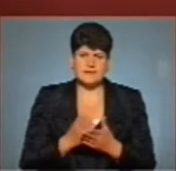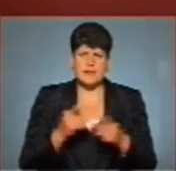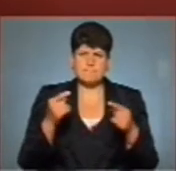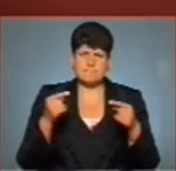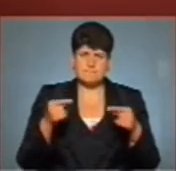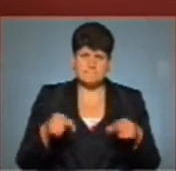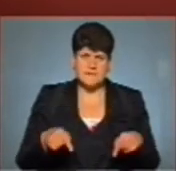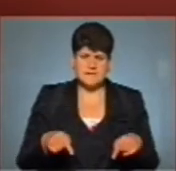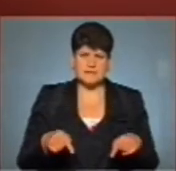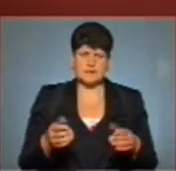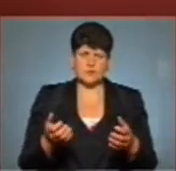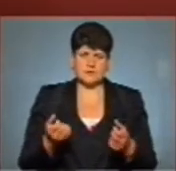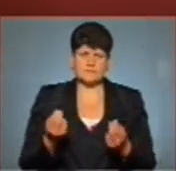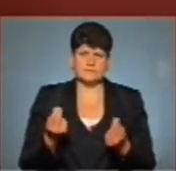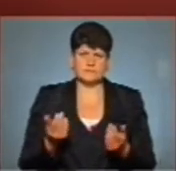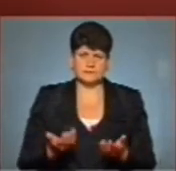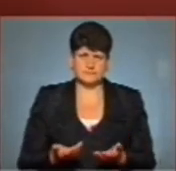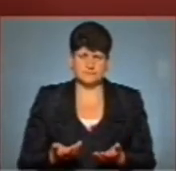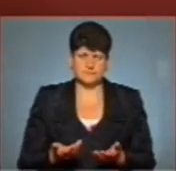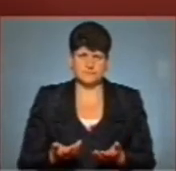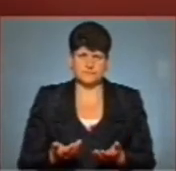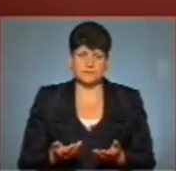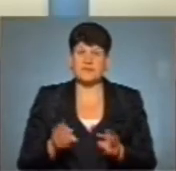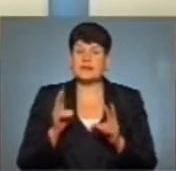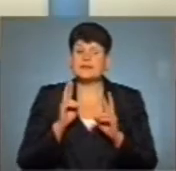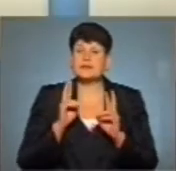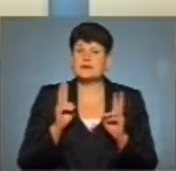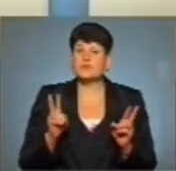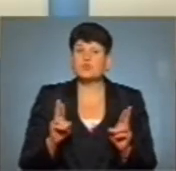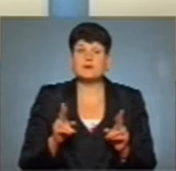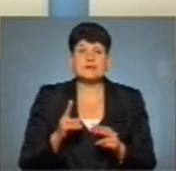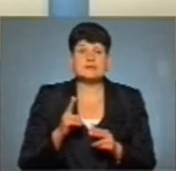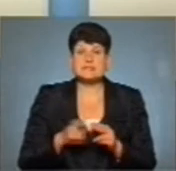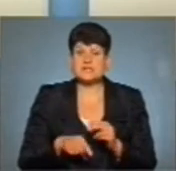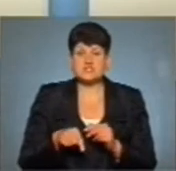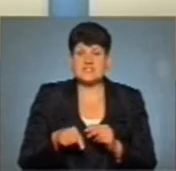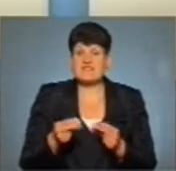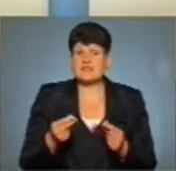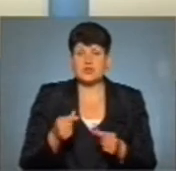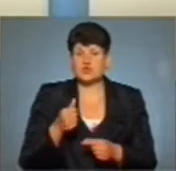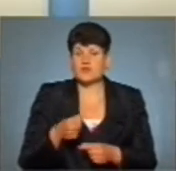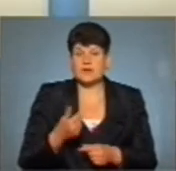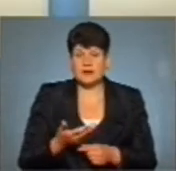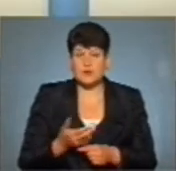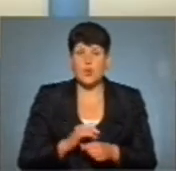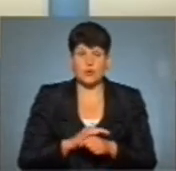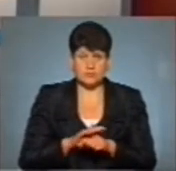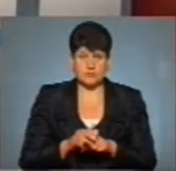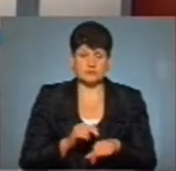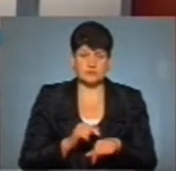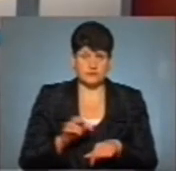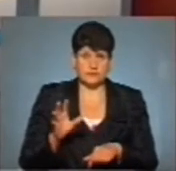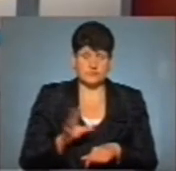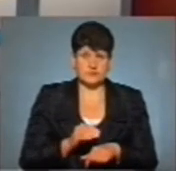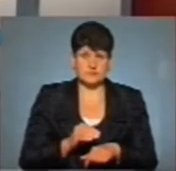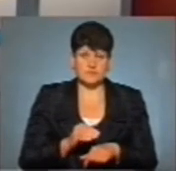падіння надходжень в бюджети. Невідомо взагалі, як закінчиться цей фінансовий рік. Тобто коронавірус позначається безпосередньо, звичайно,